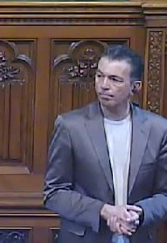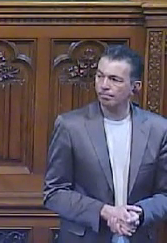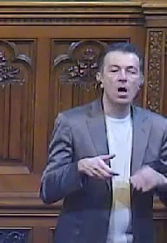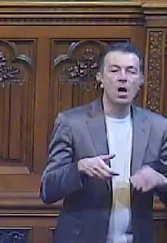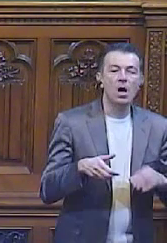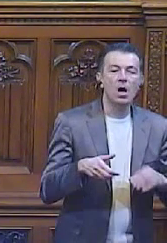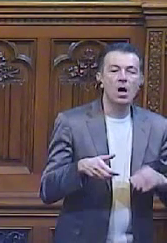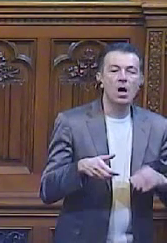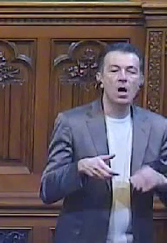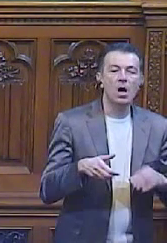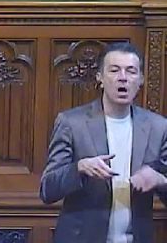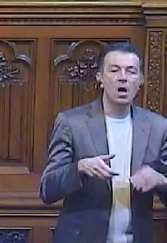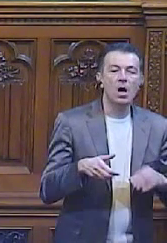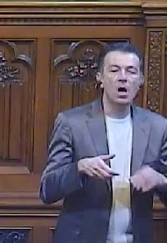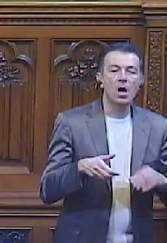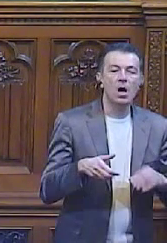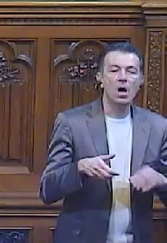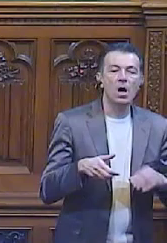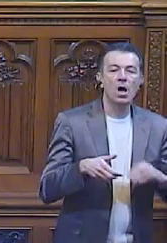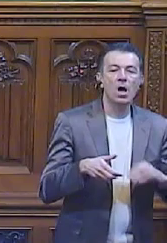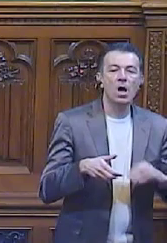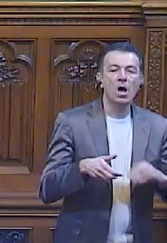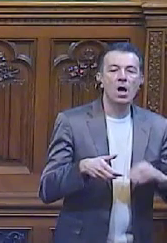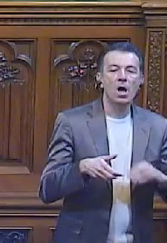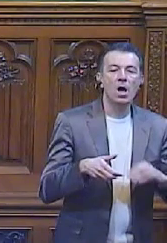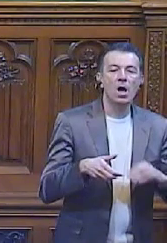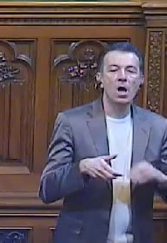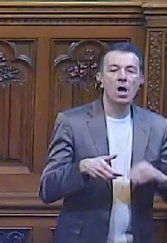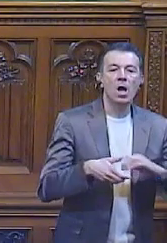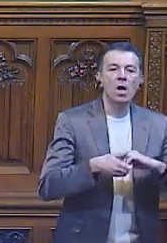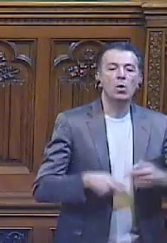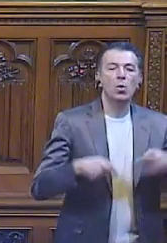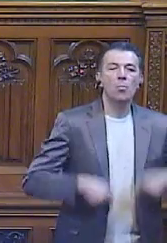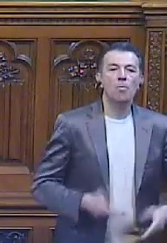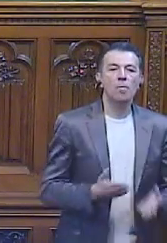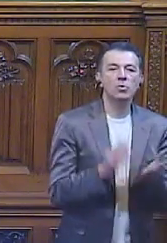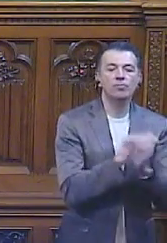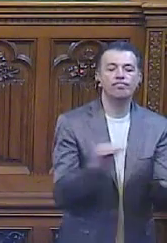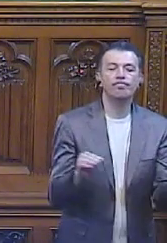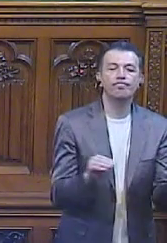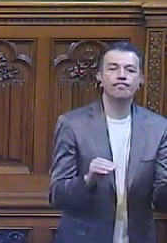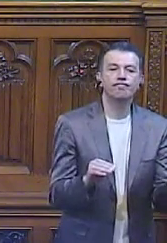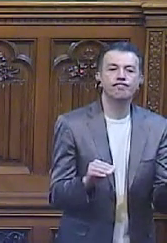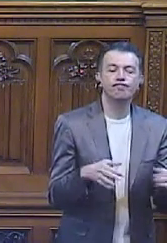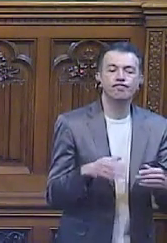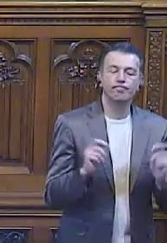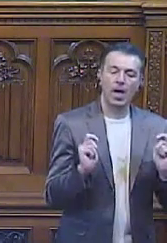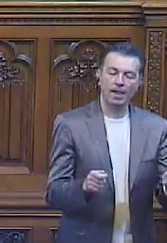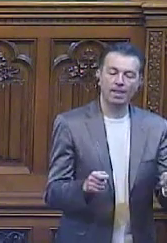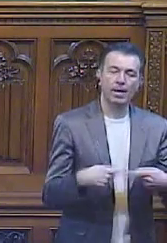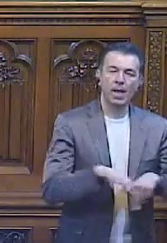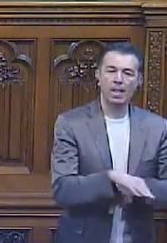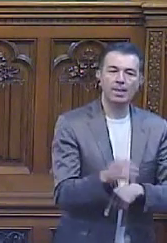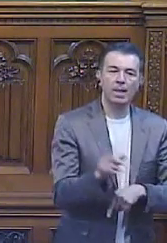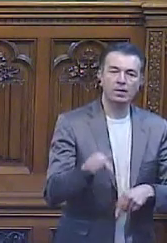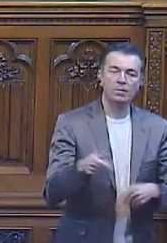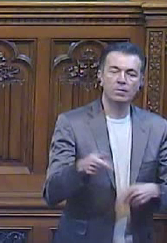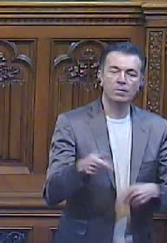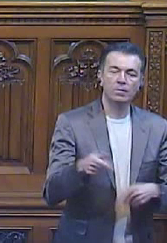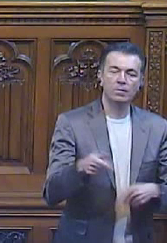Und der dritte Antrag, meine Damen und Herren, mit der Abschaffungsgesetze, ganz kurz an, dieser lautet wie folgt. Der Landtag